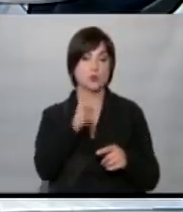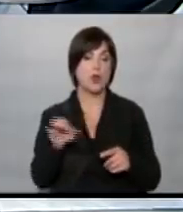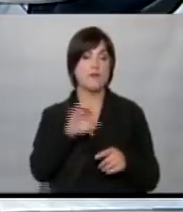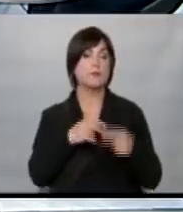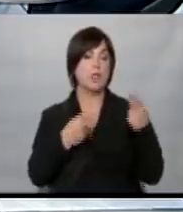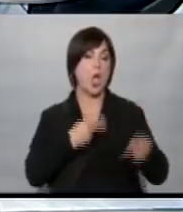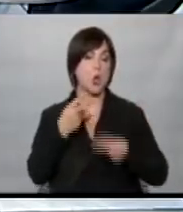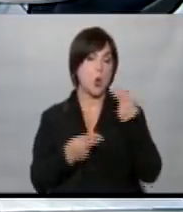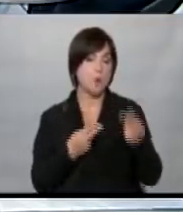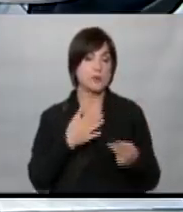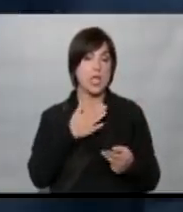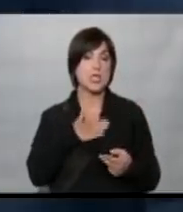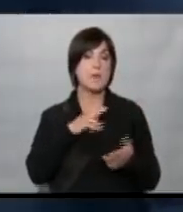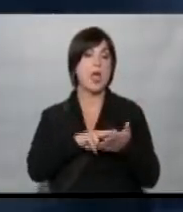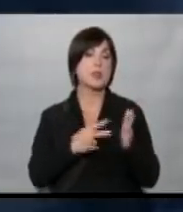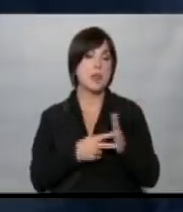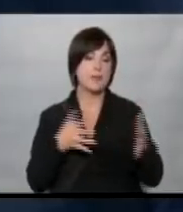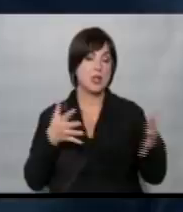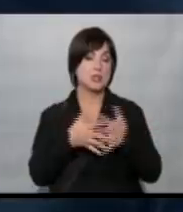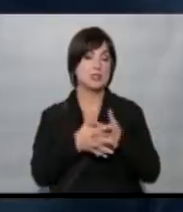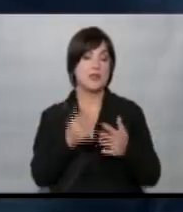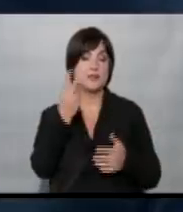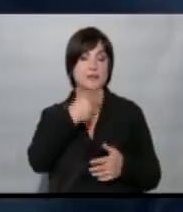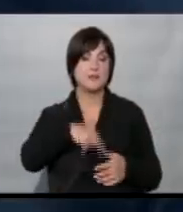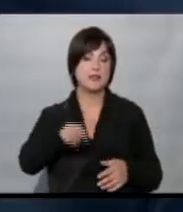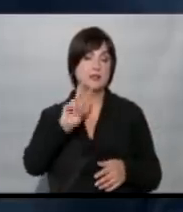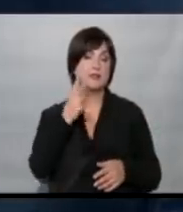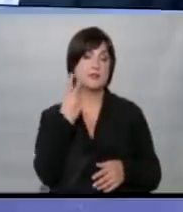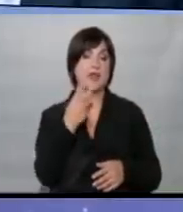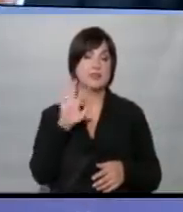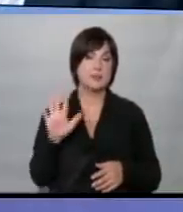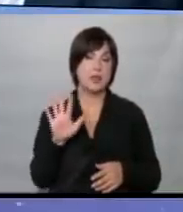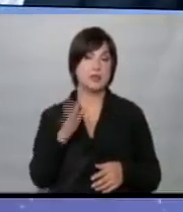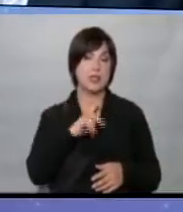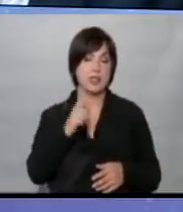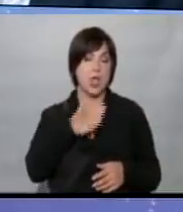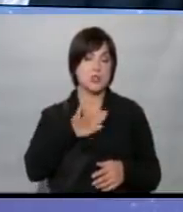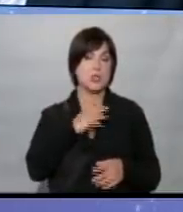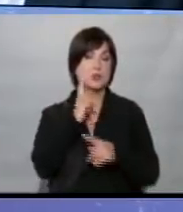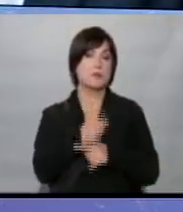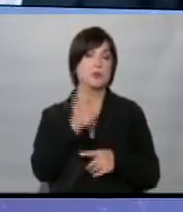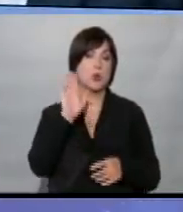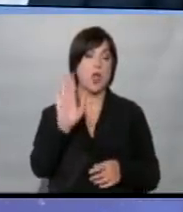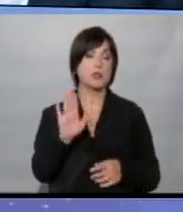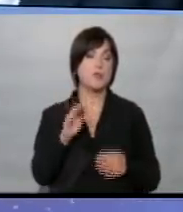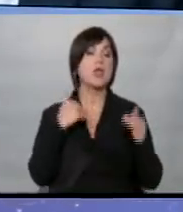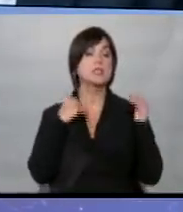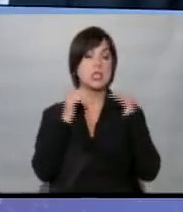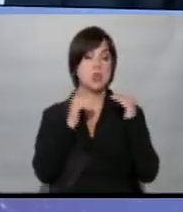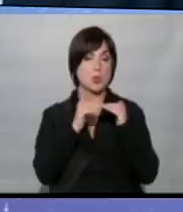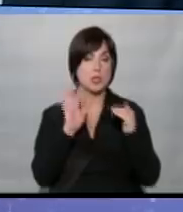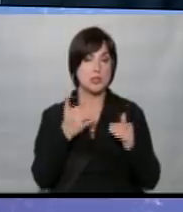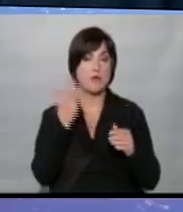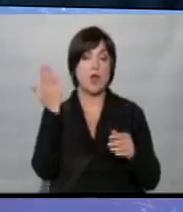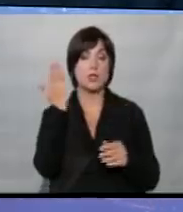Европската комисија. Те имаат план за интеграција до 2025 година. Тоа не е од наш споставено, тоа е од нив. Се согласувам дали тоа